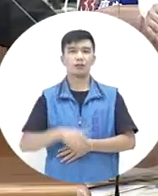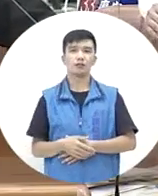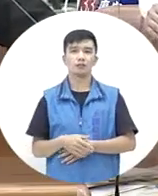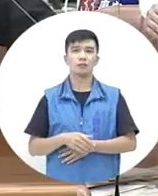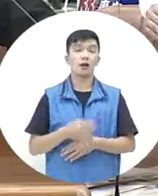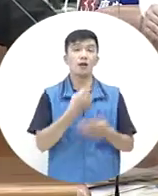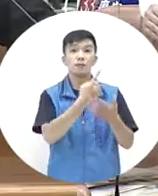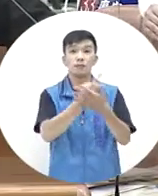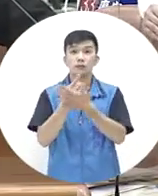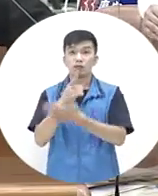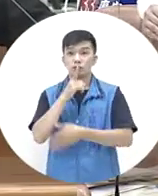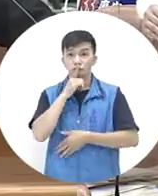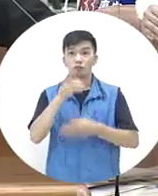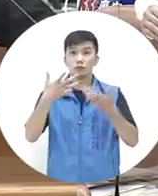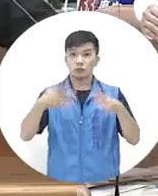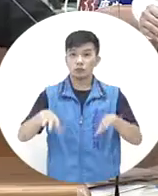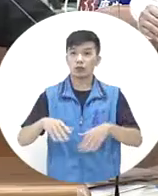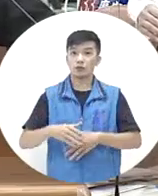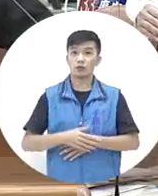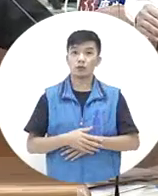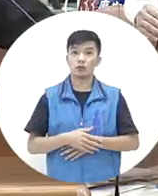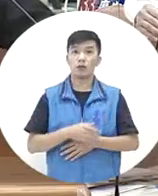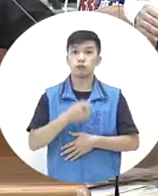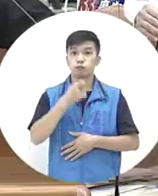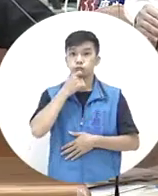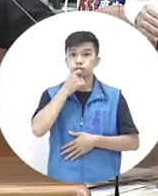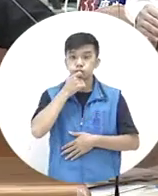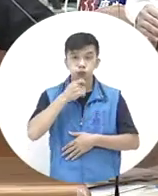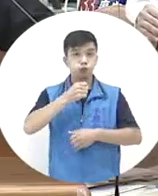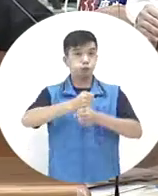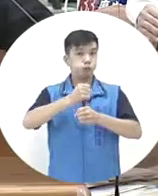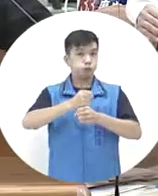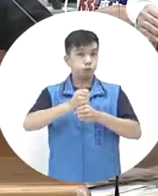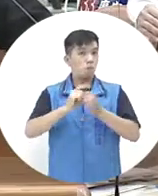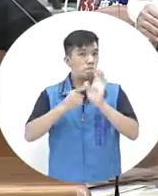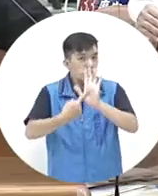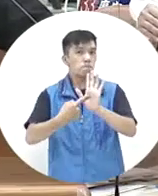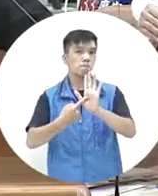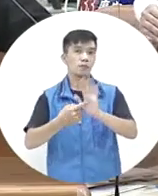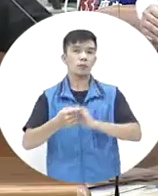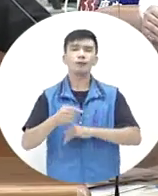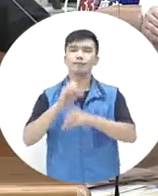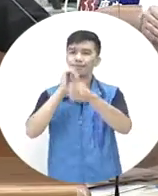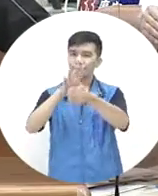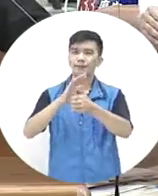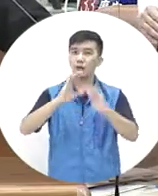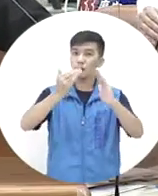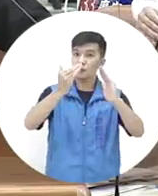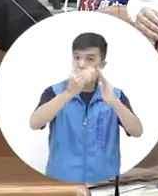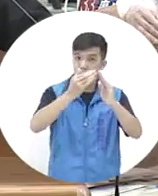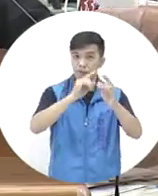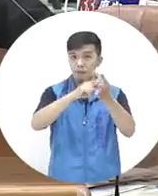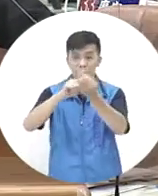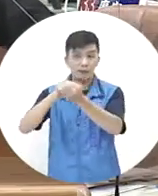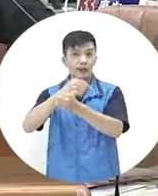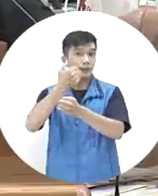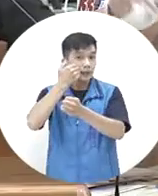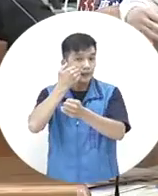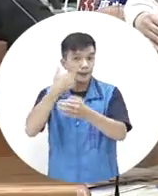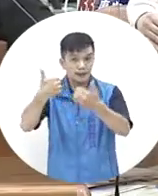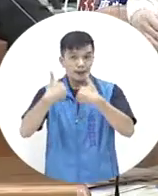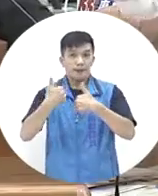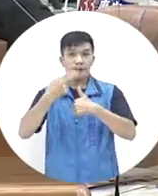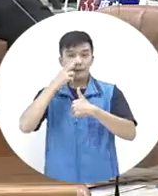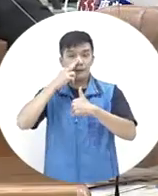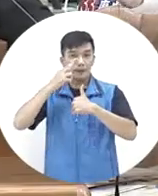多，用行动表示。我只告诉大家，任何国家不可以伤害中华民国。 你今天在这样的